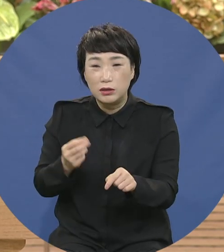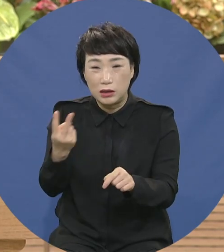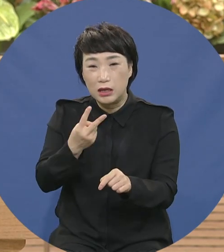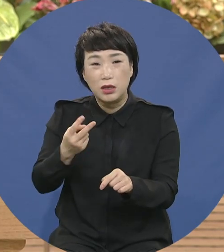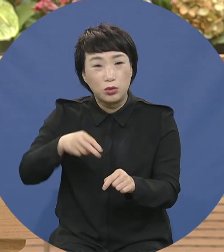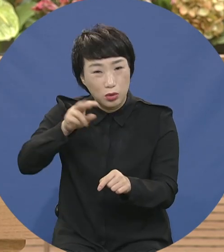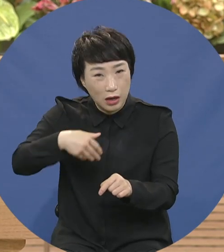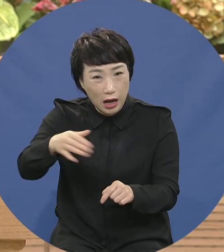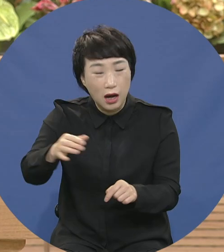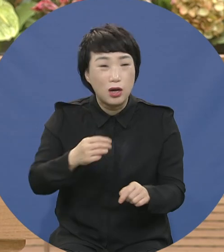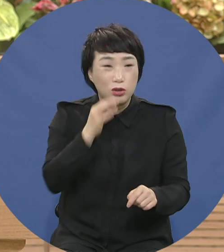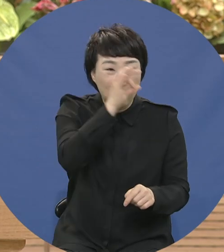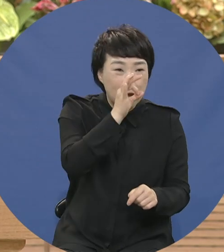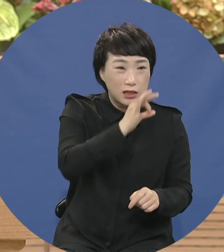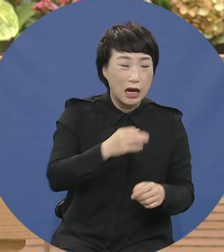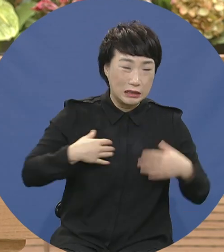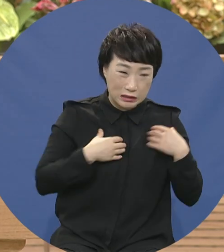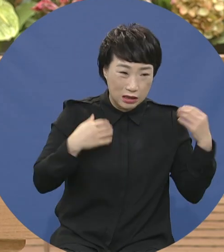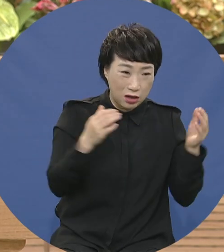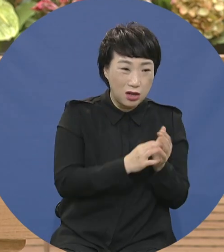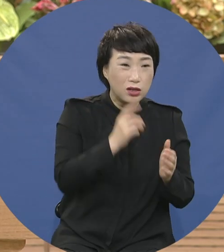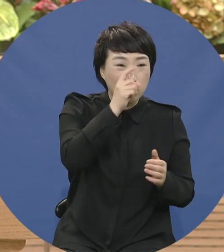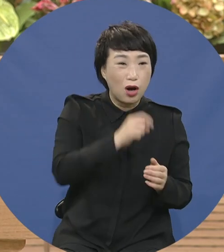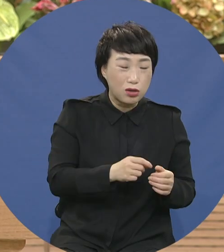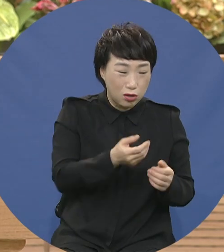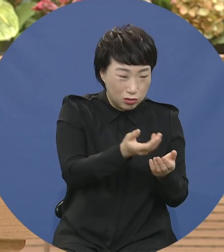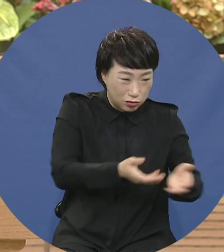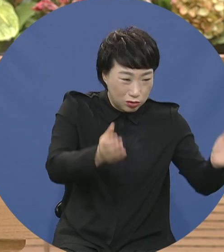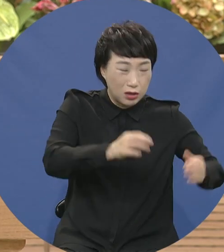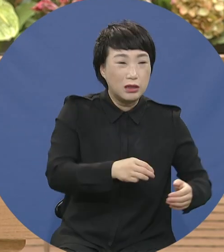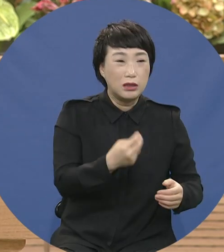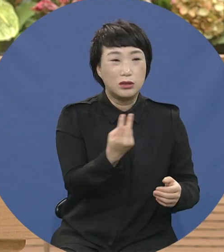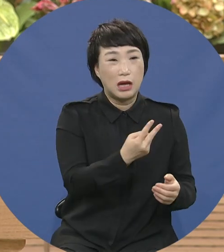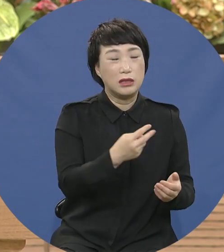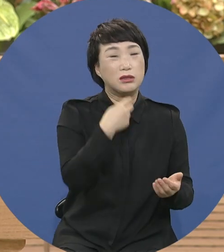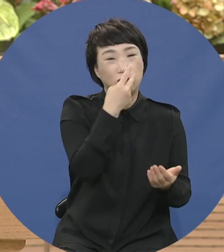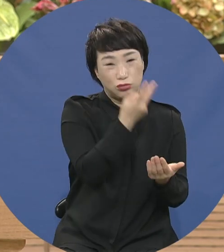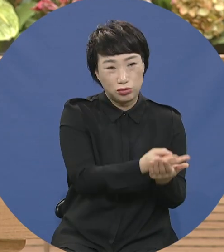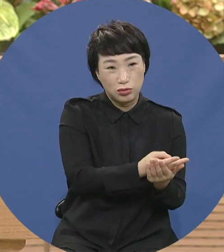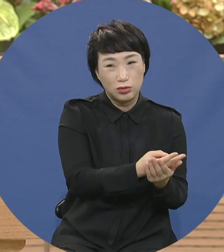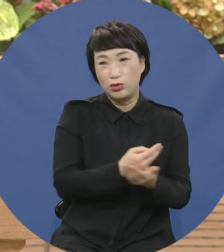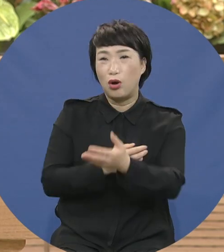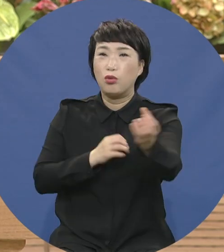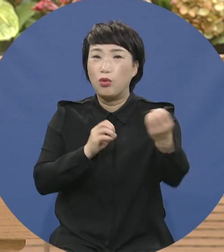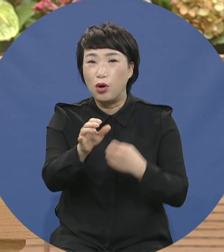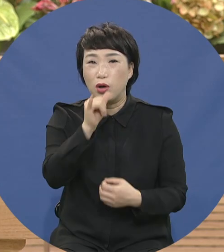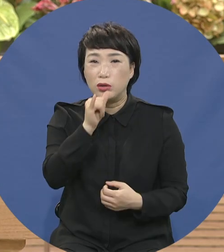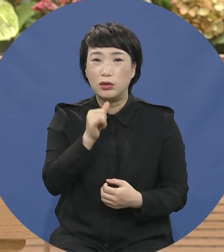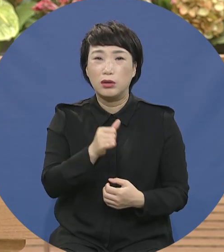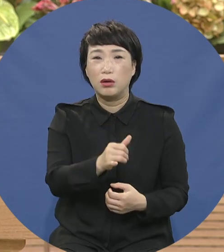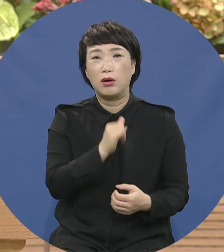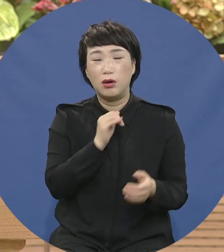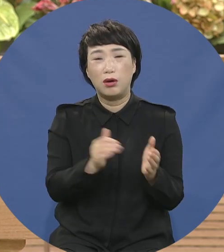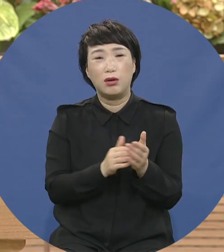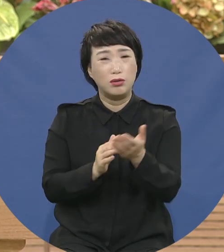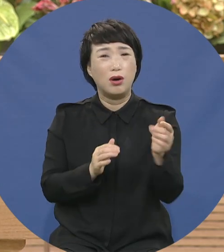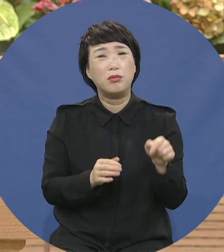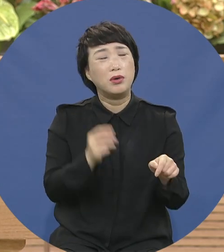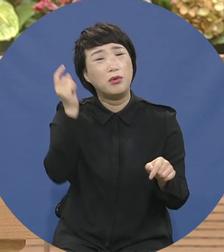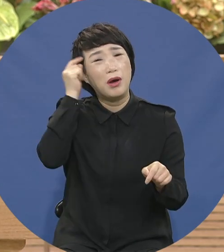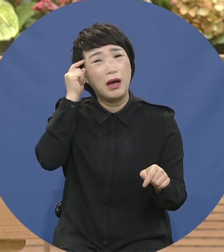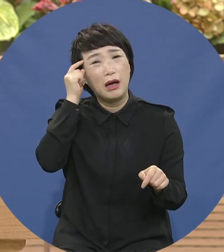돼지가 씻었다가 더러운 구덩이에 도로 누웠다 하는 말이 저희에게 응하였도다. 이